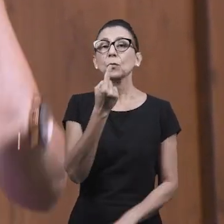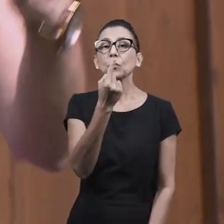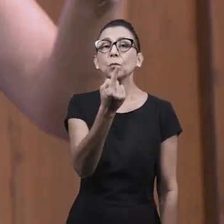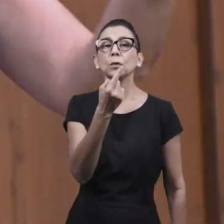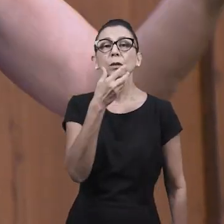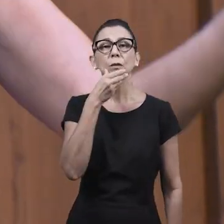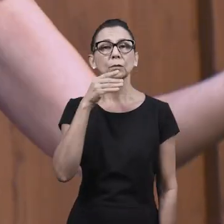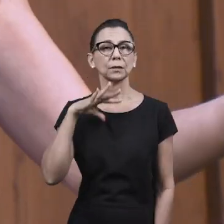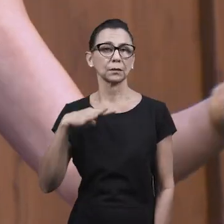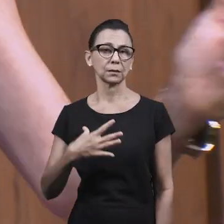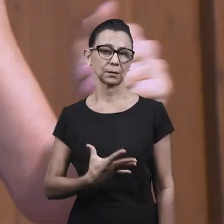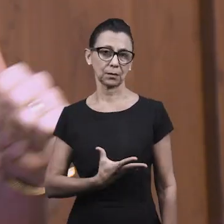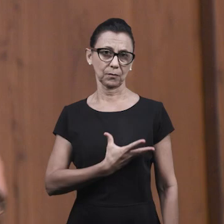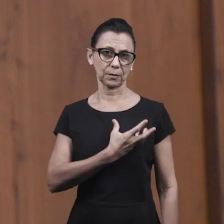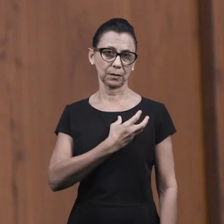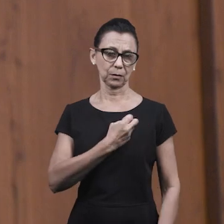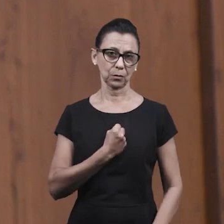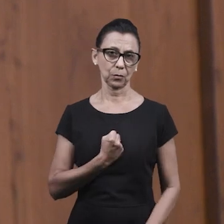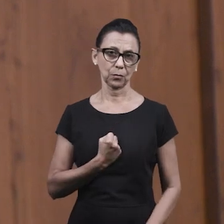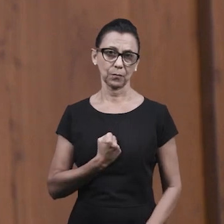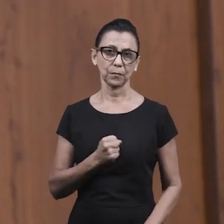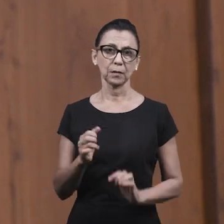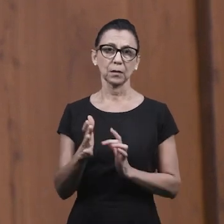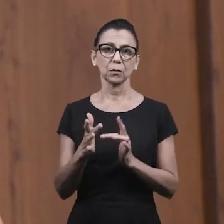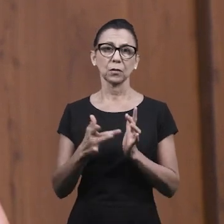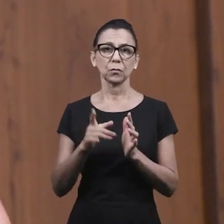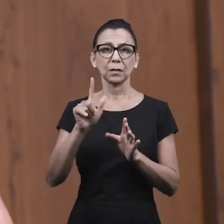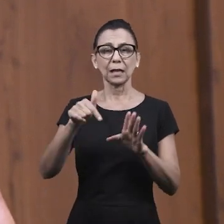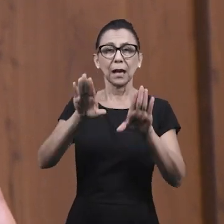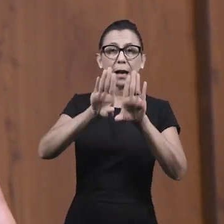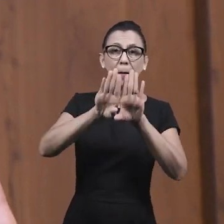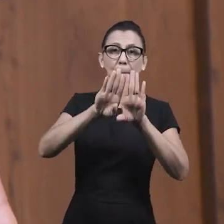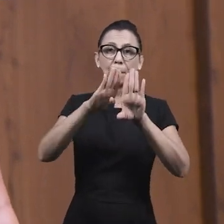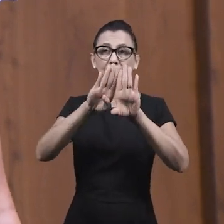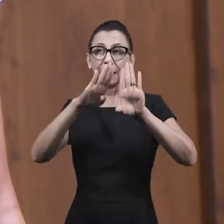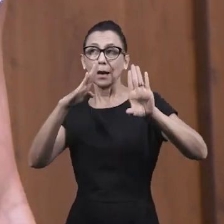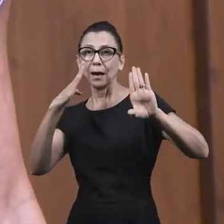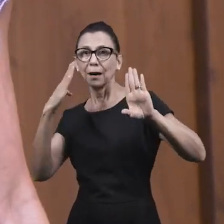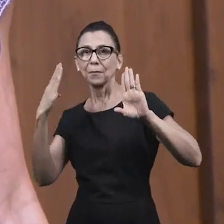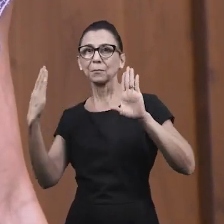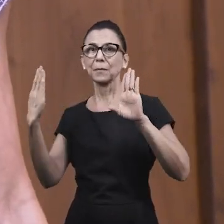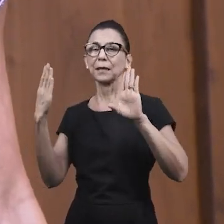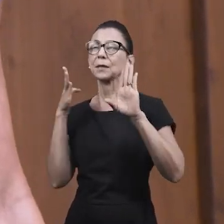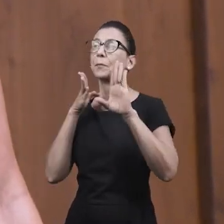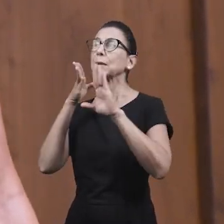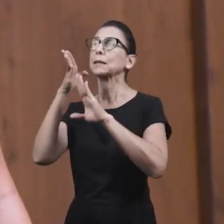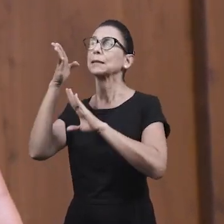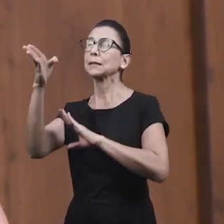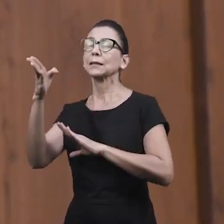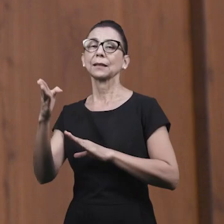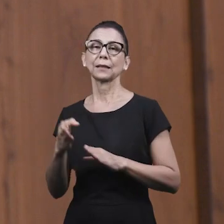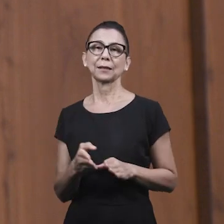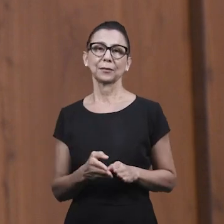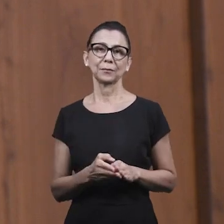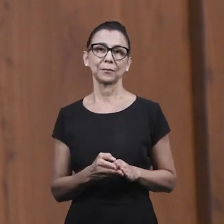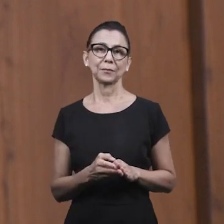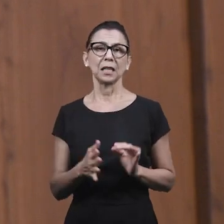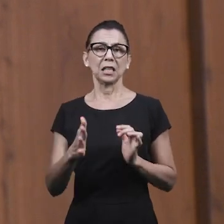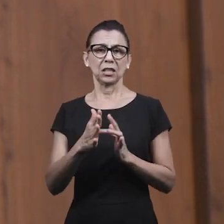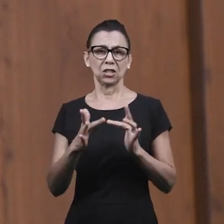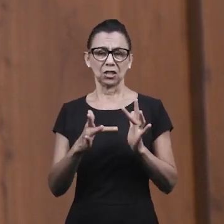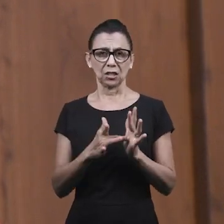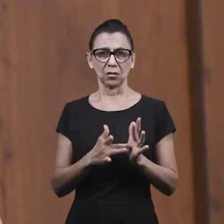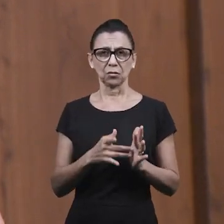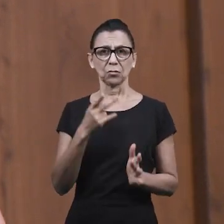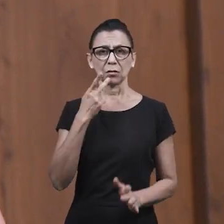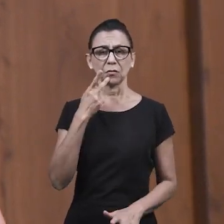ciel. Il est la porte qui est ouverte pour notre salut. Et c'est Jésus qui a dit, « Je suis la porte.